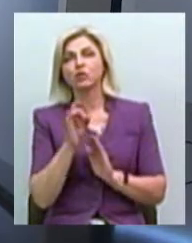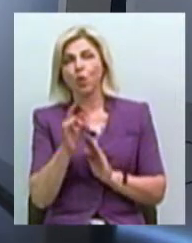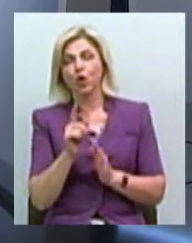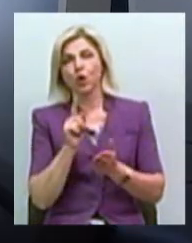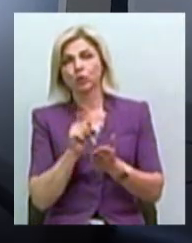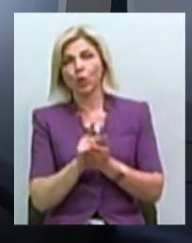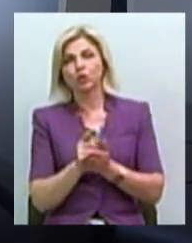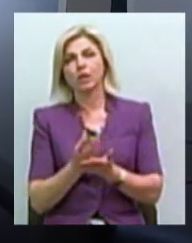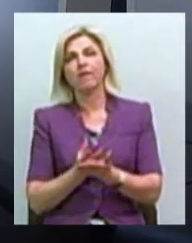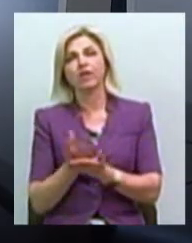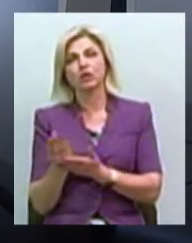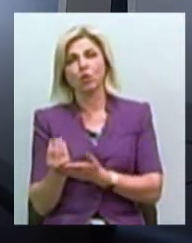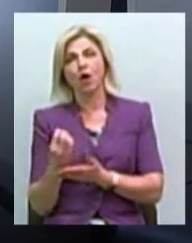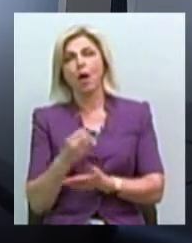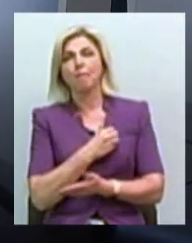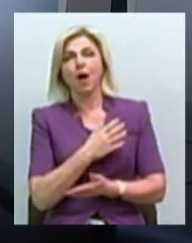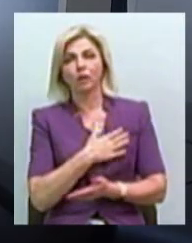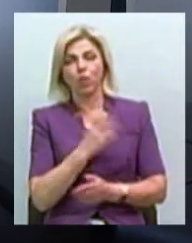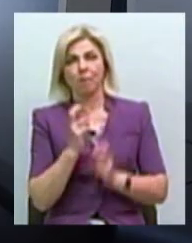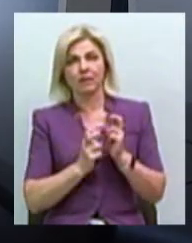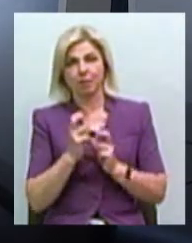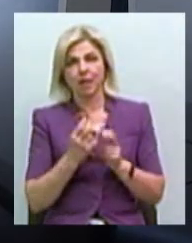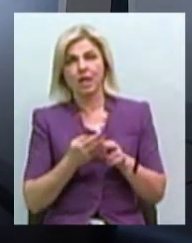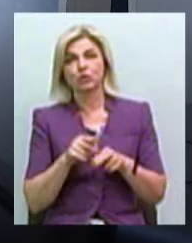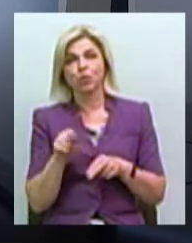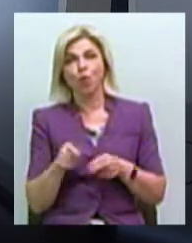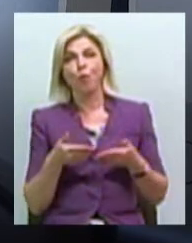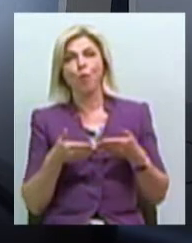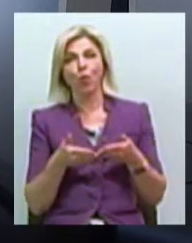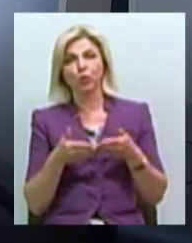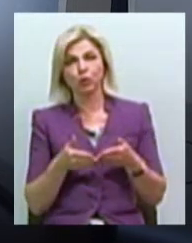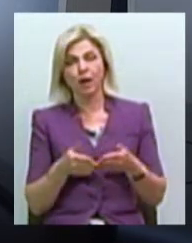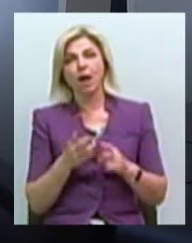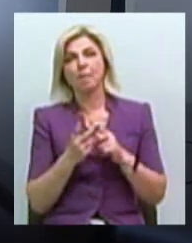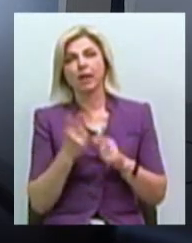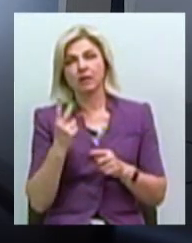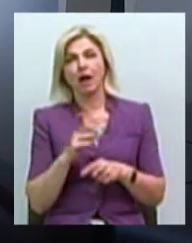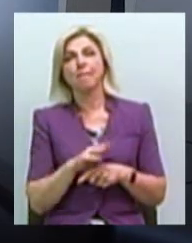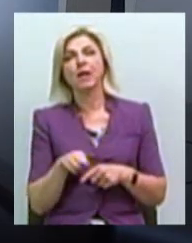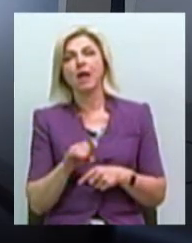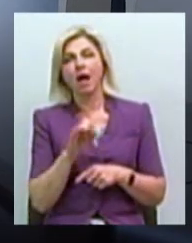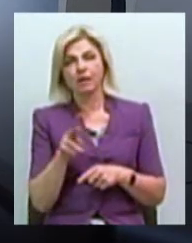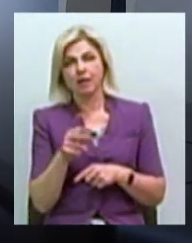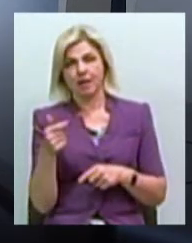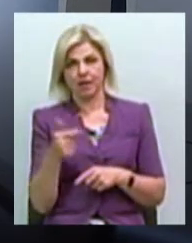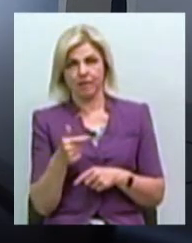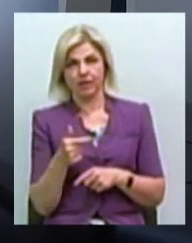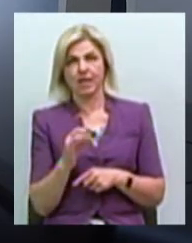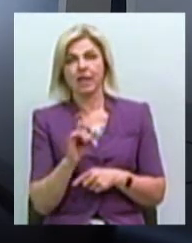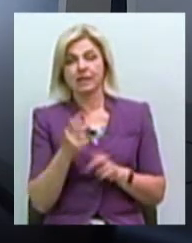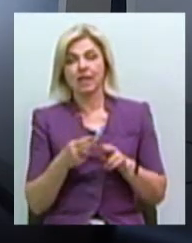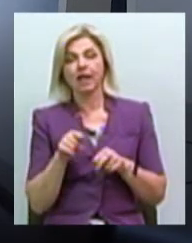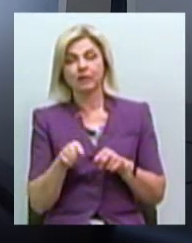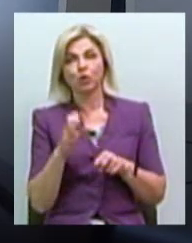в майно підприємства цього порту 1,5 мільярда гривень. І з цієї суми